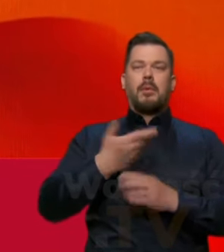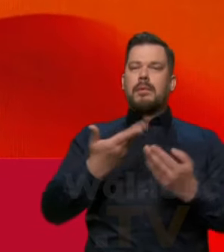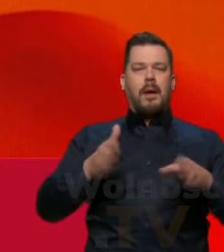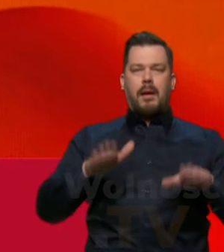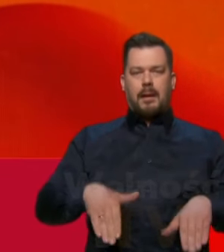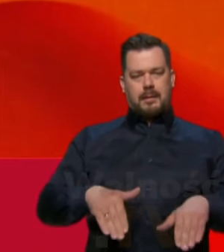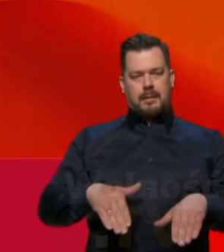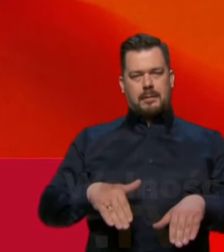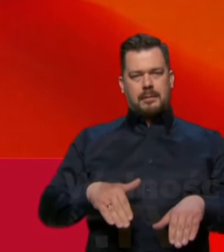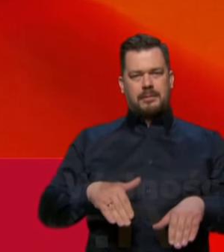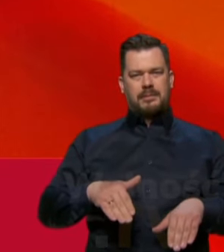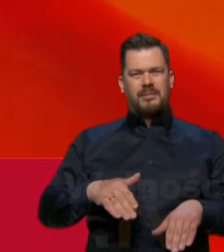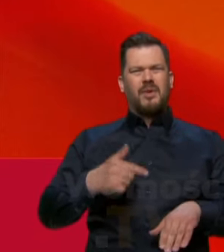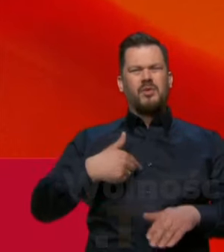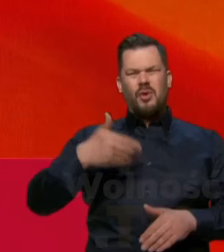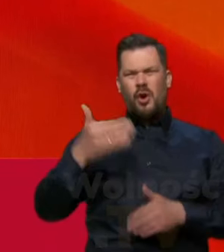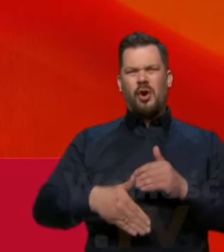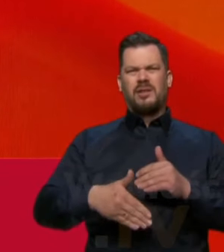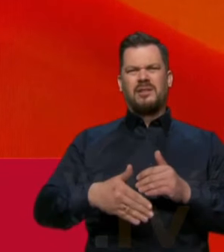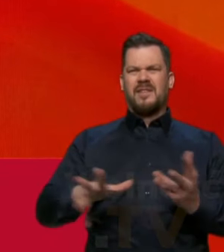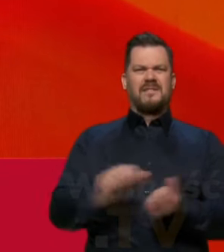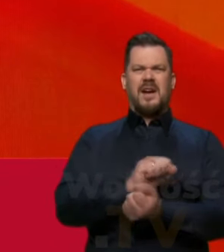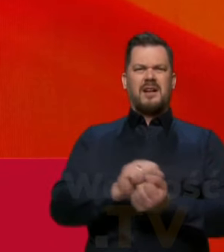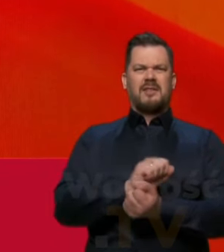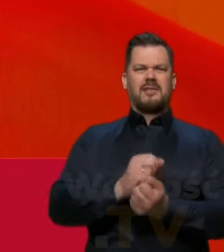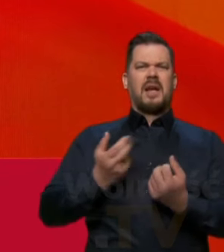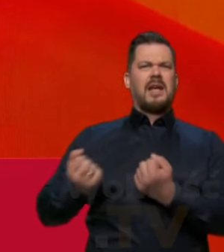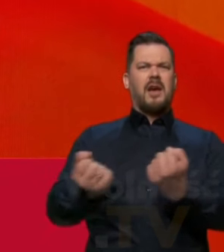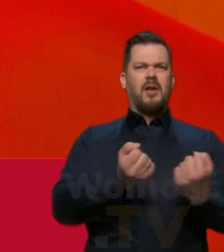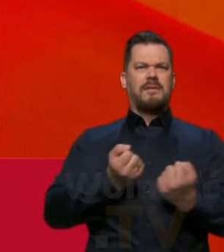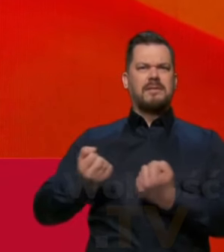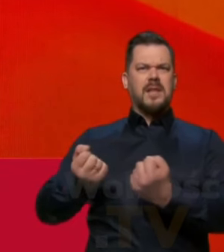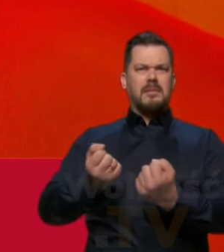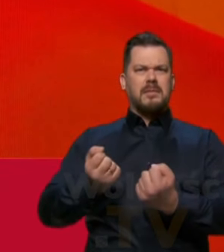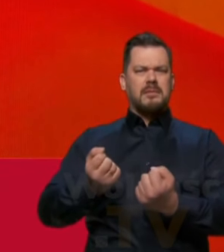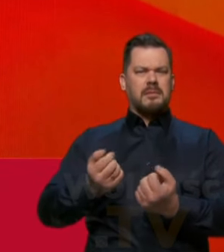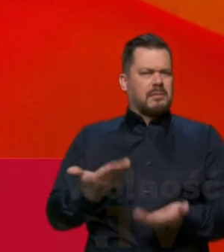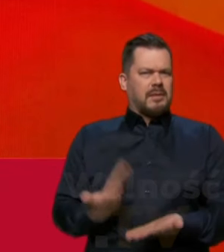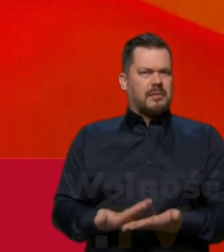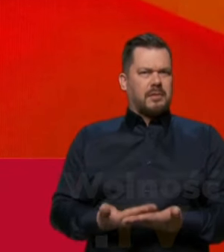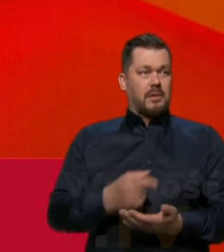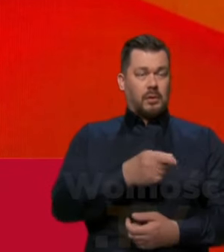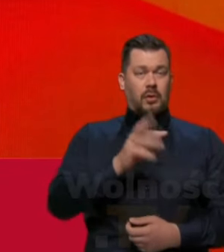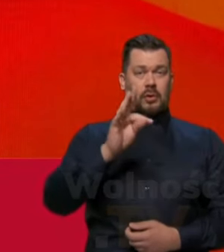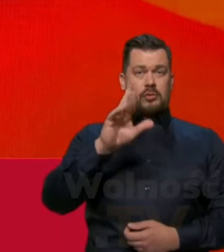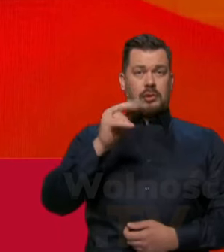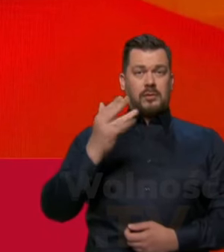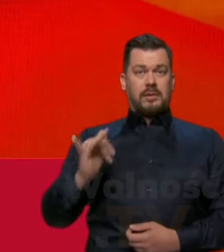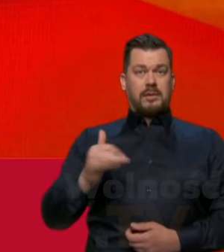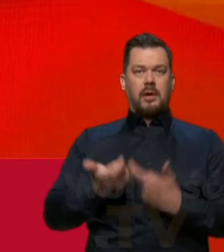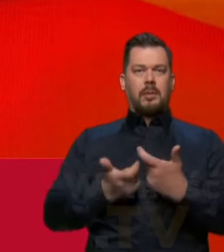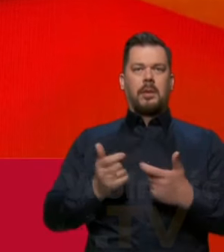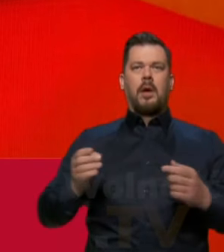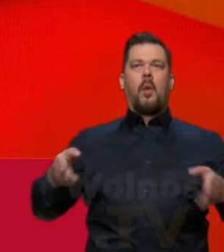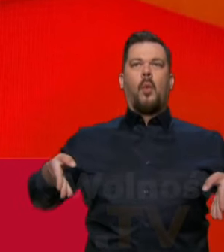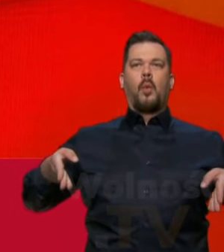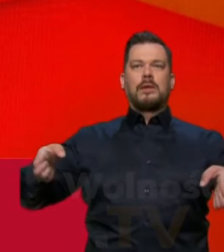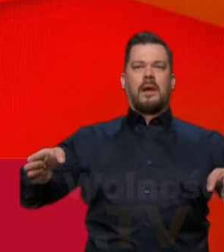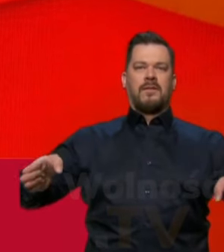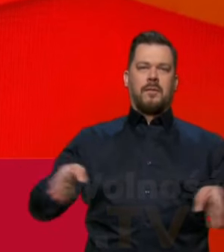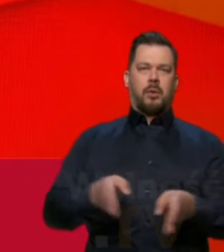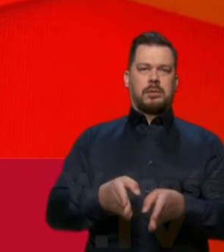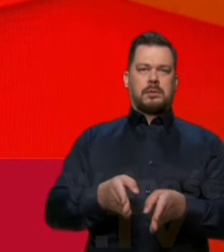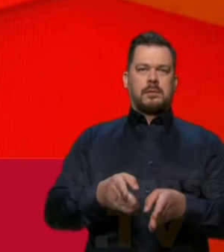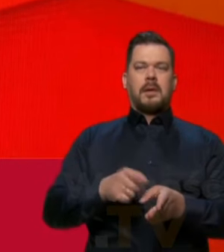nielegalny. Trzeba zakończyć wojnę z kierowcami, ponieważ w wyniku tej wojny, którą prowadzi Rafał Trzaskowski, zwężanie ulic, palikowanie